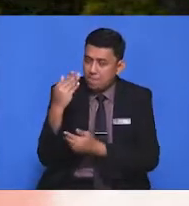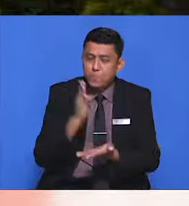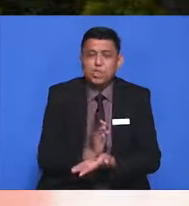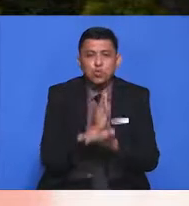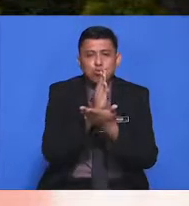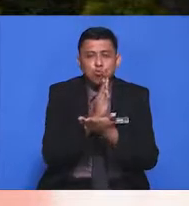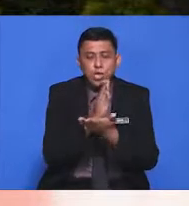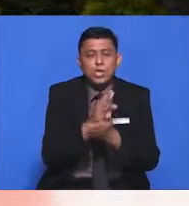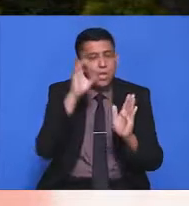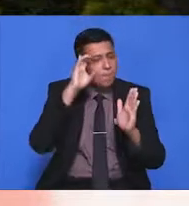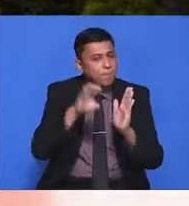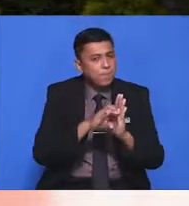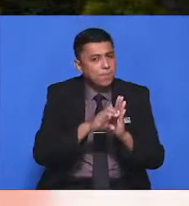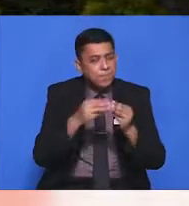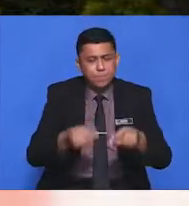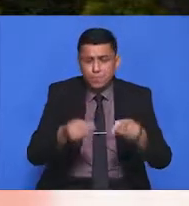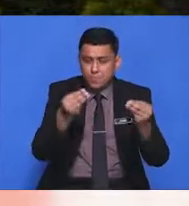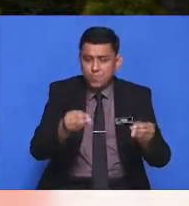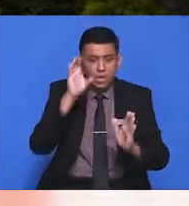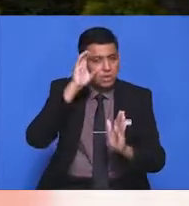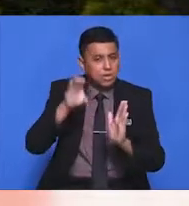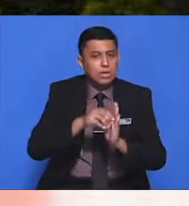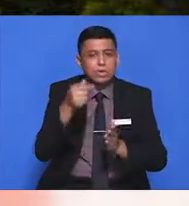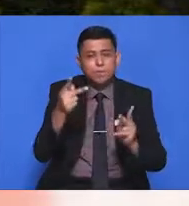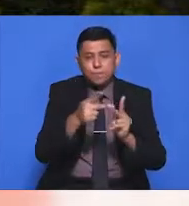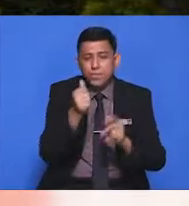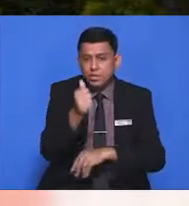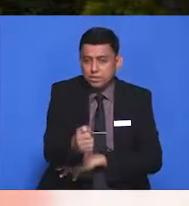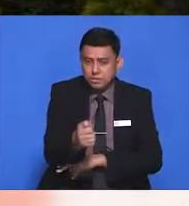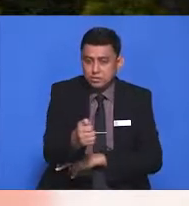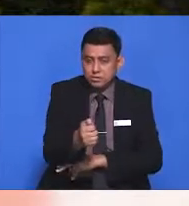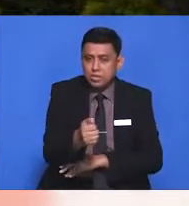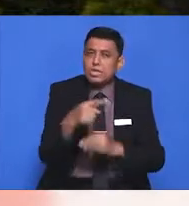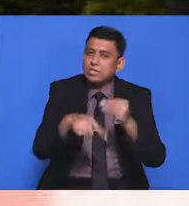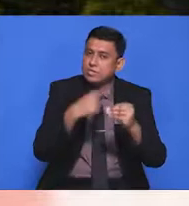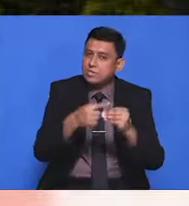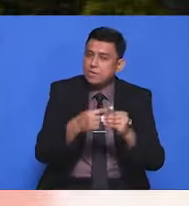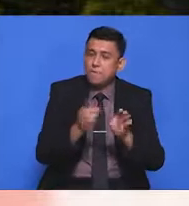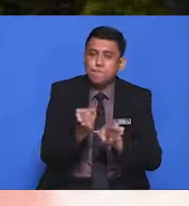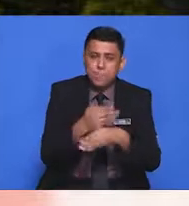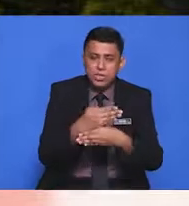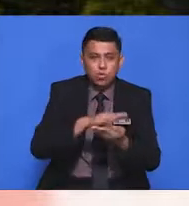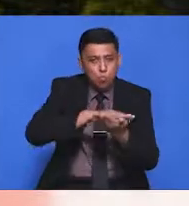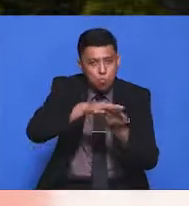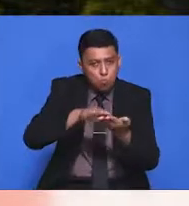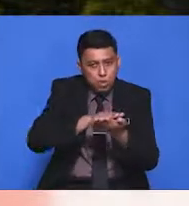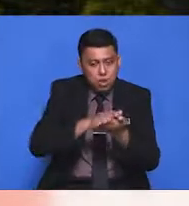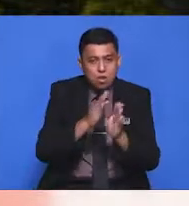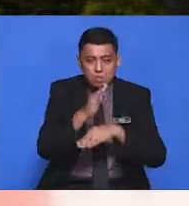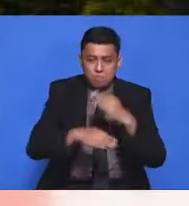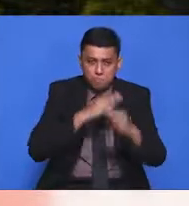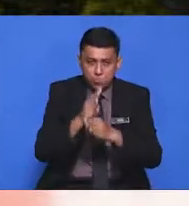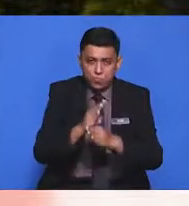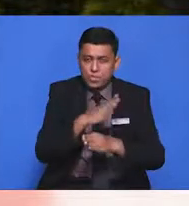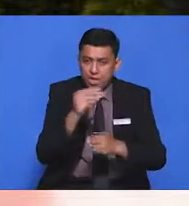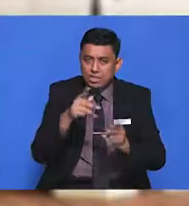yang dipaparkan itu tadi, ianya memberi gambaran jelas kepada anda mengenai bentuk muka bumi, jenis Tanah Pamah serta